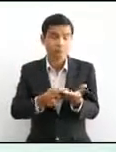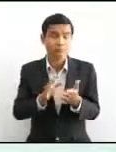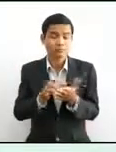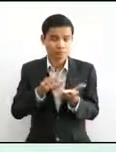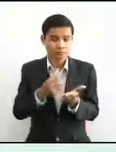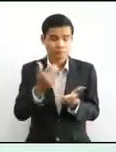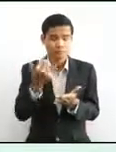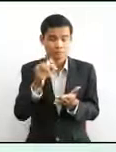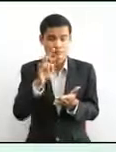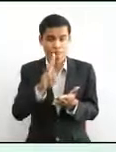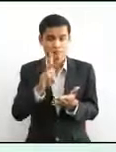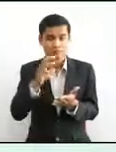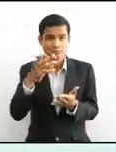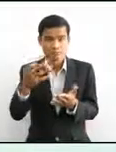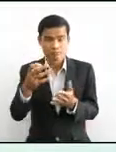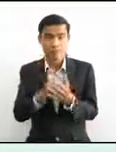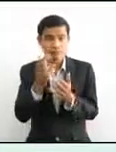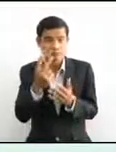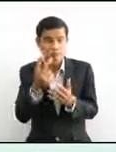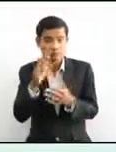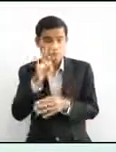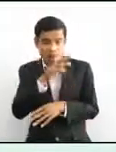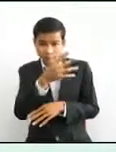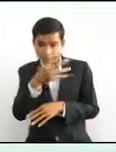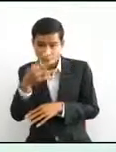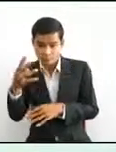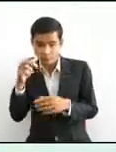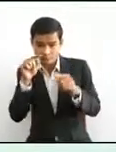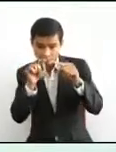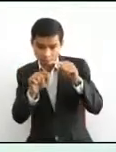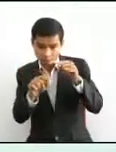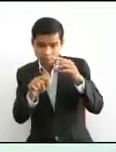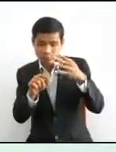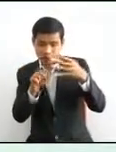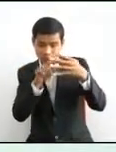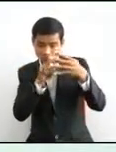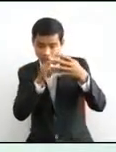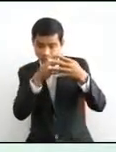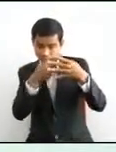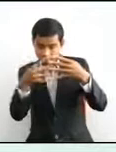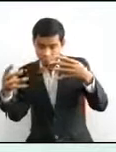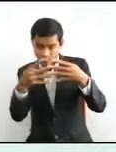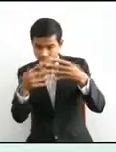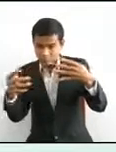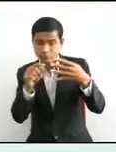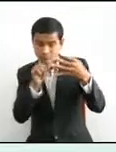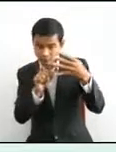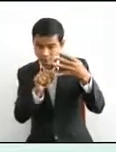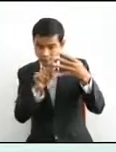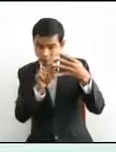mình con con được ăn khné khen tơ rang con tơ rang hàng cầm tơ rang hàng cầm cứ tơ rang chuột đê